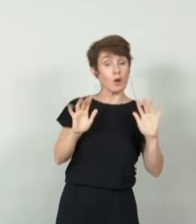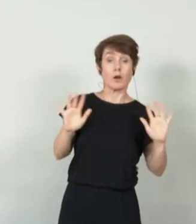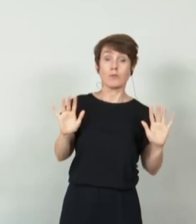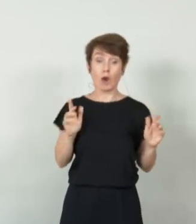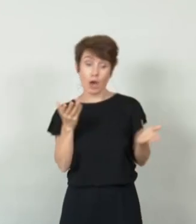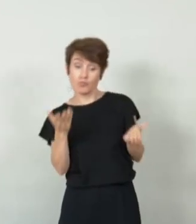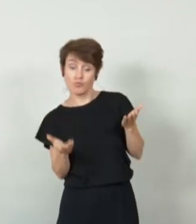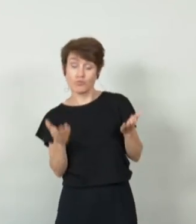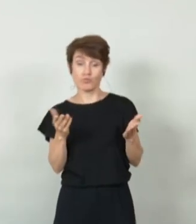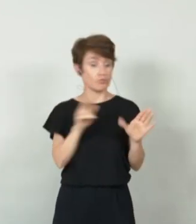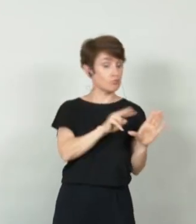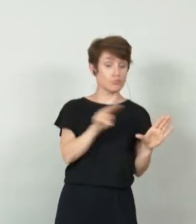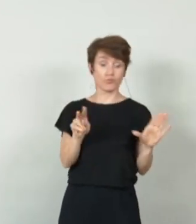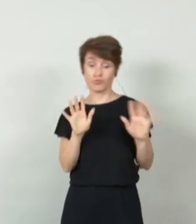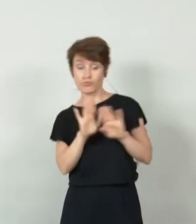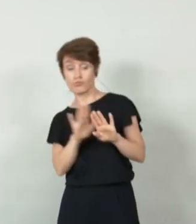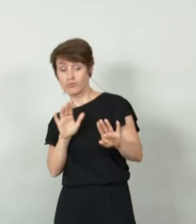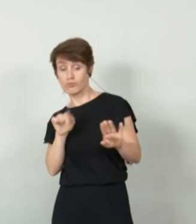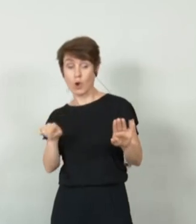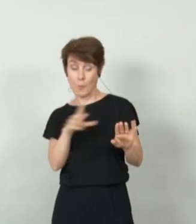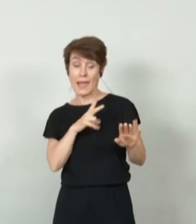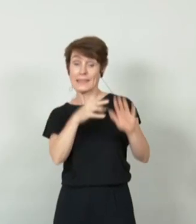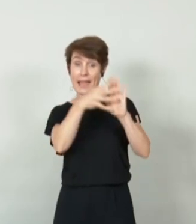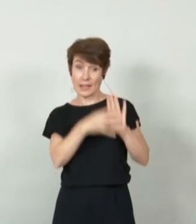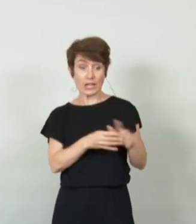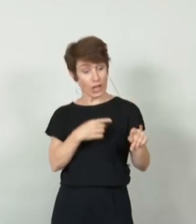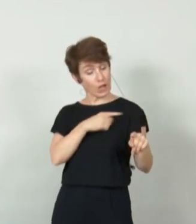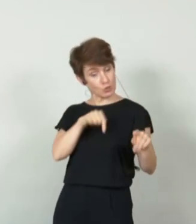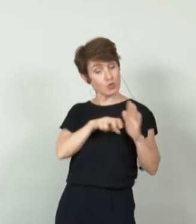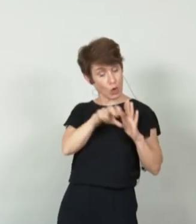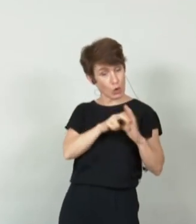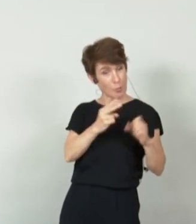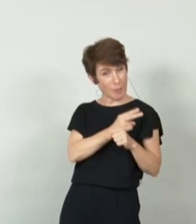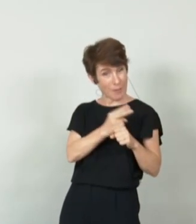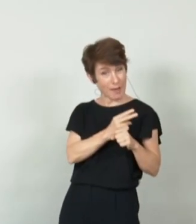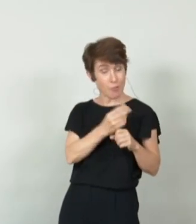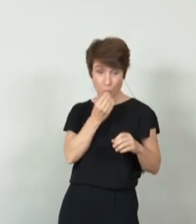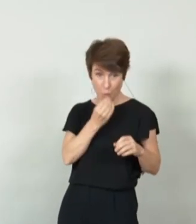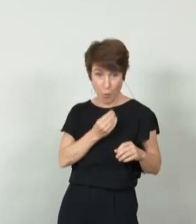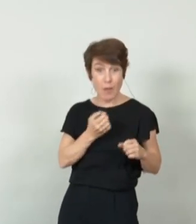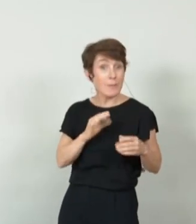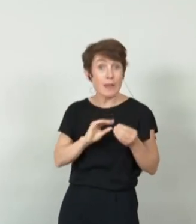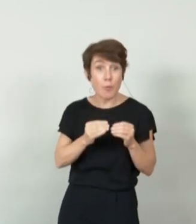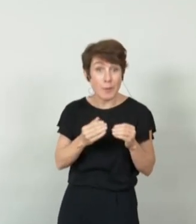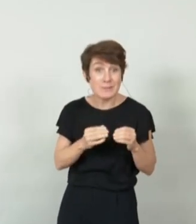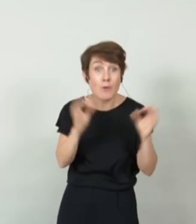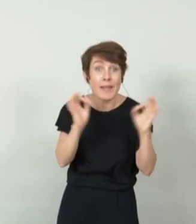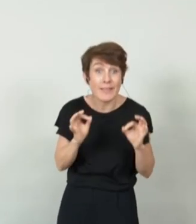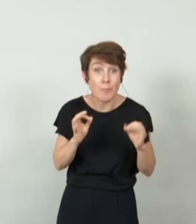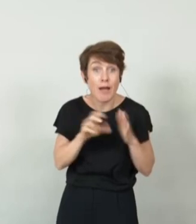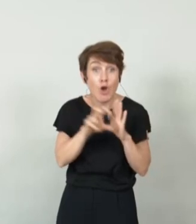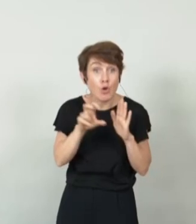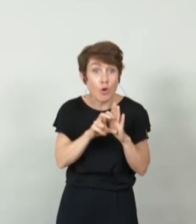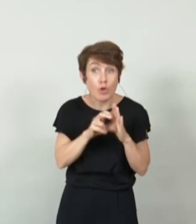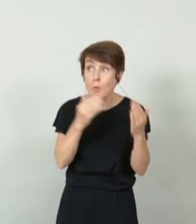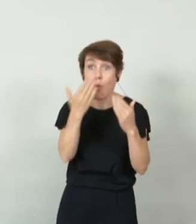il y a des il y a des critères sur lesquels on est bon le problème j'ai pris tôt c'est qu'il y en a aucun c'est ça le problème c'est ça qui qui fait qui fait